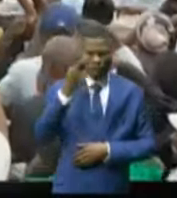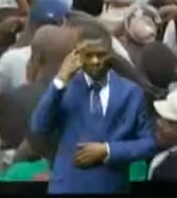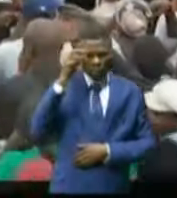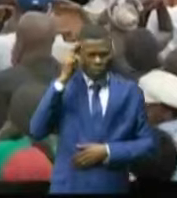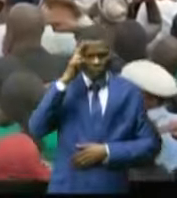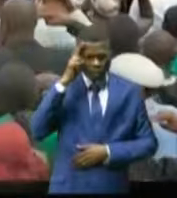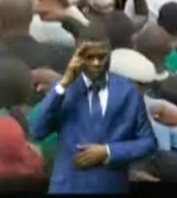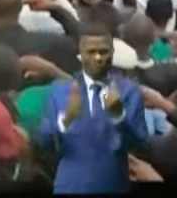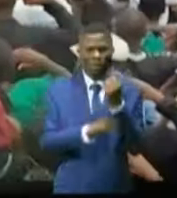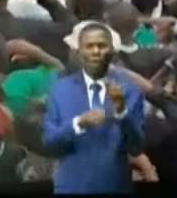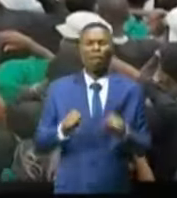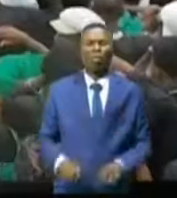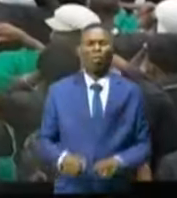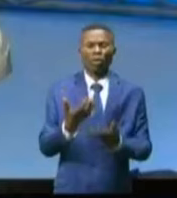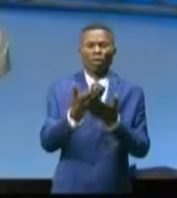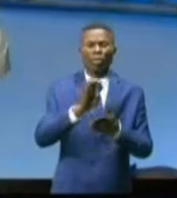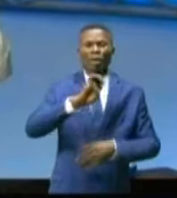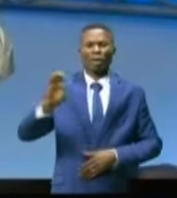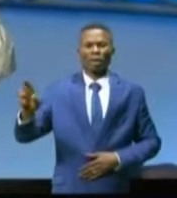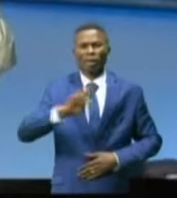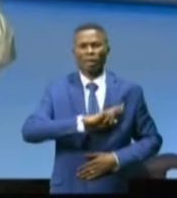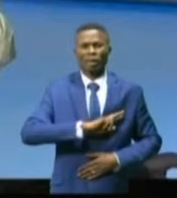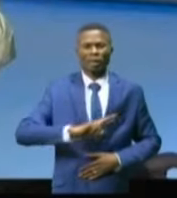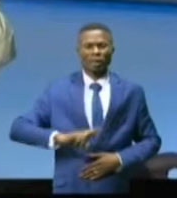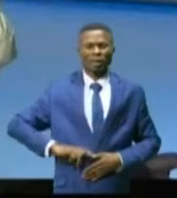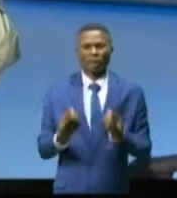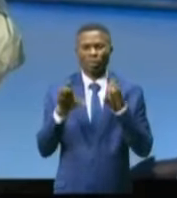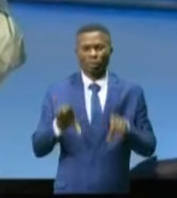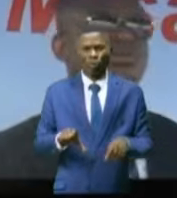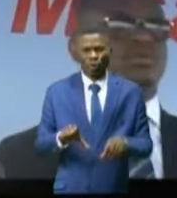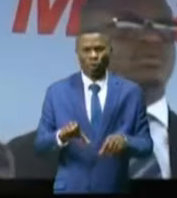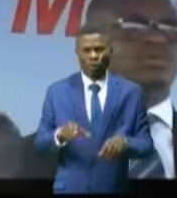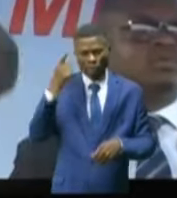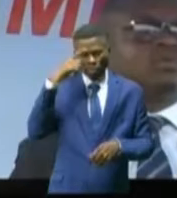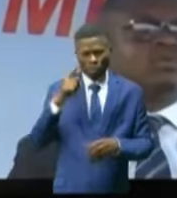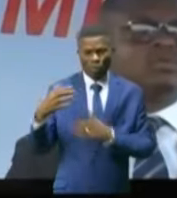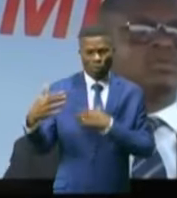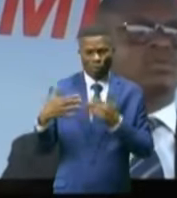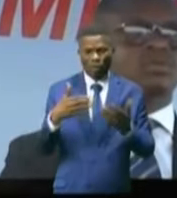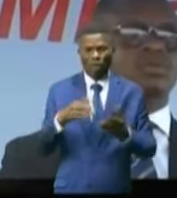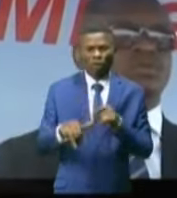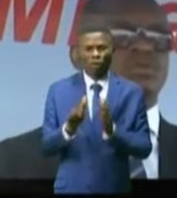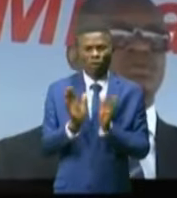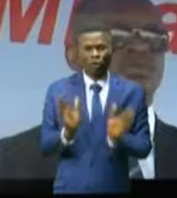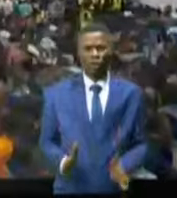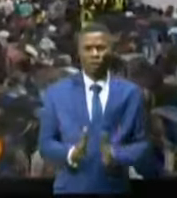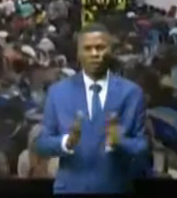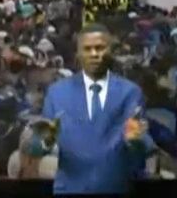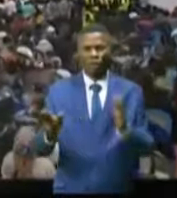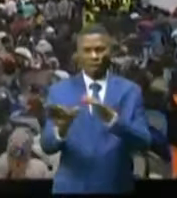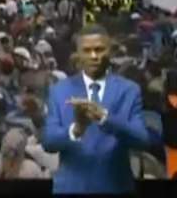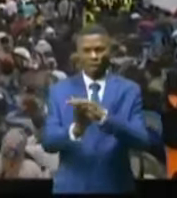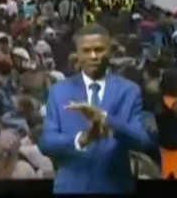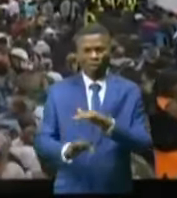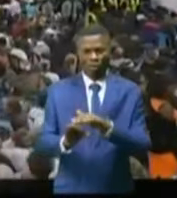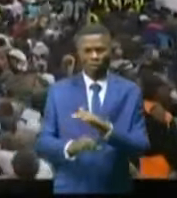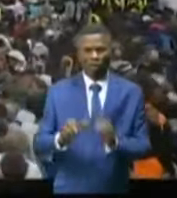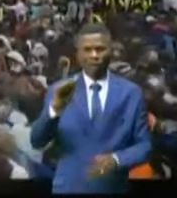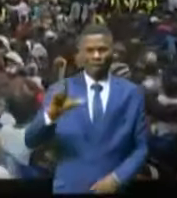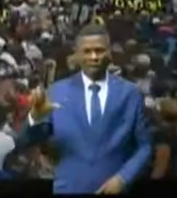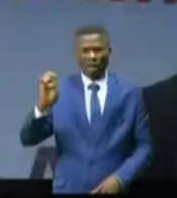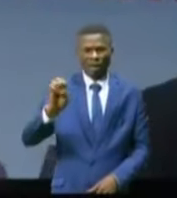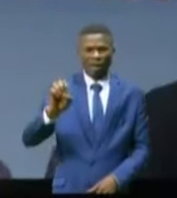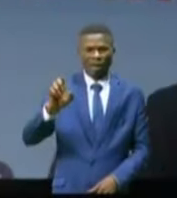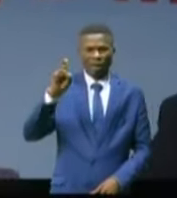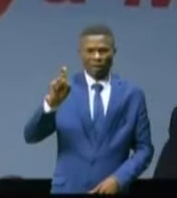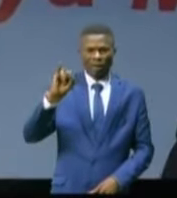de l'Est de la République démocratique du Congo en posant le geste contre les génocostes. C'est au secrétaire général de la Fondation, Alexis Ngwele, de résumer les